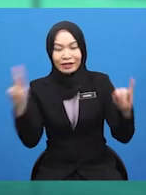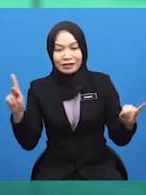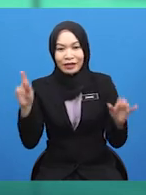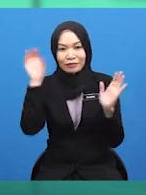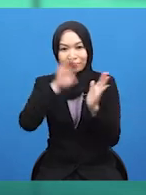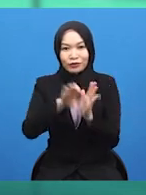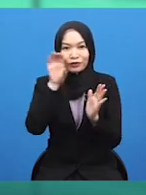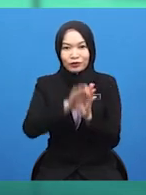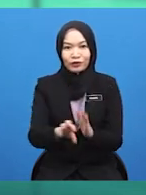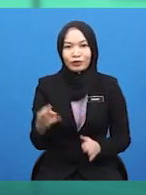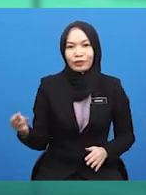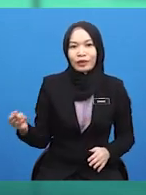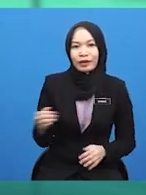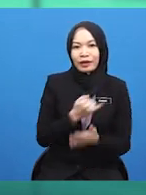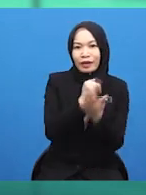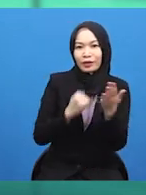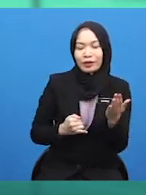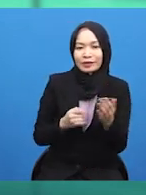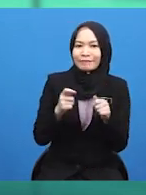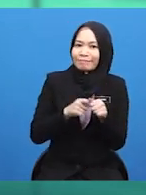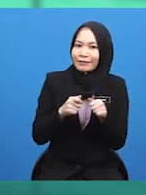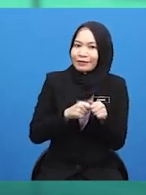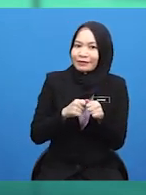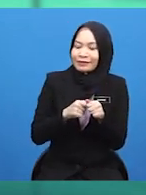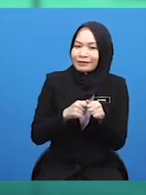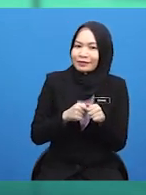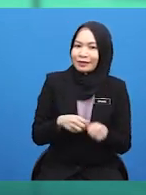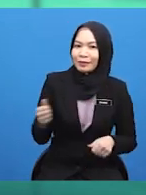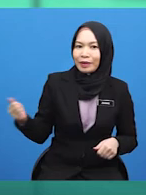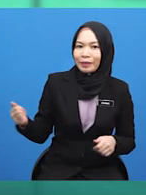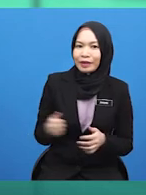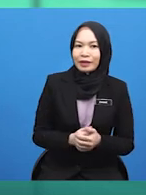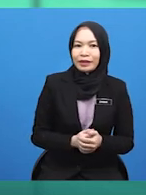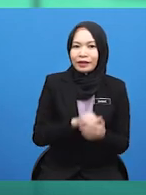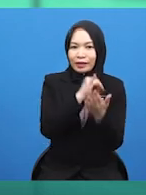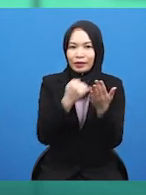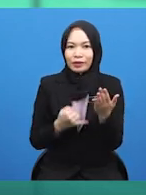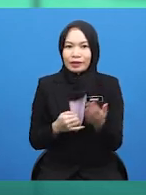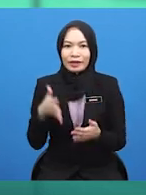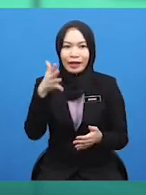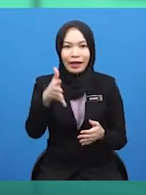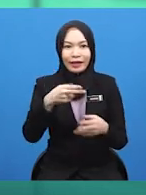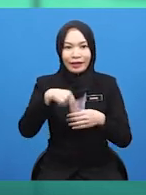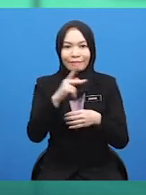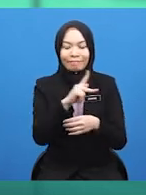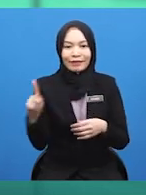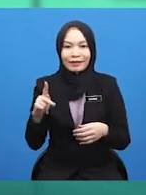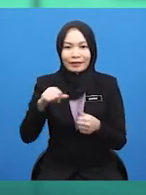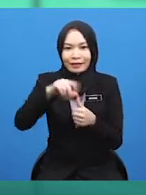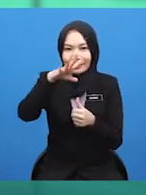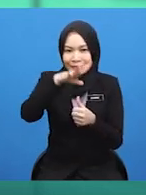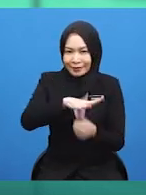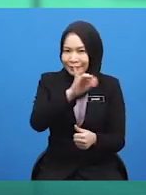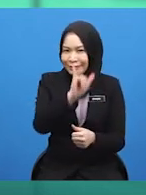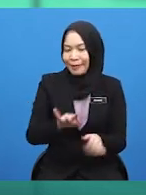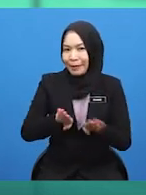contoh-contoh media lukisan. Setiap media yang digunakan dalam lukisan akan menghasilkan kesan yang